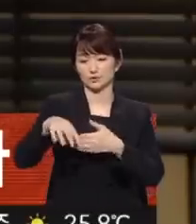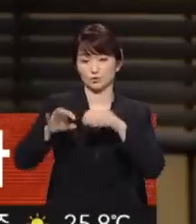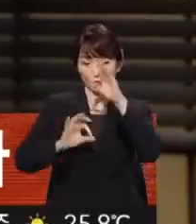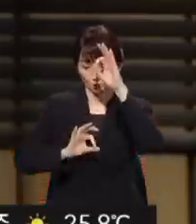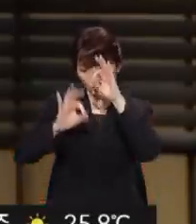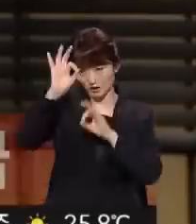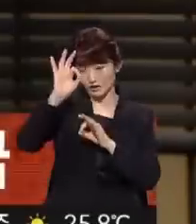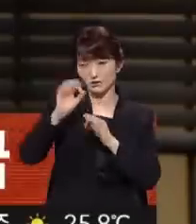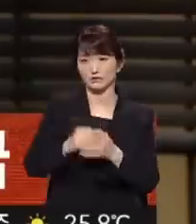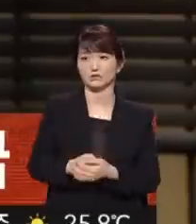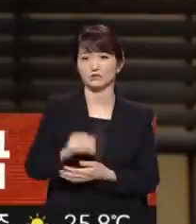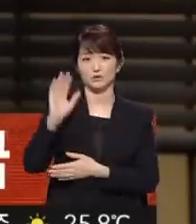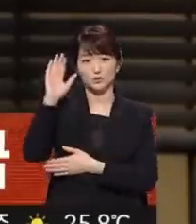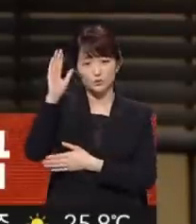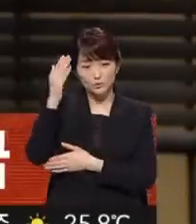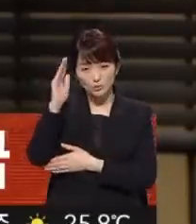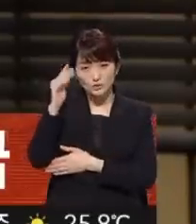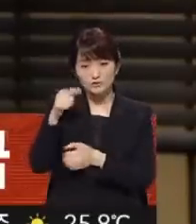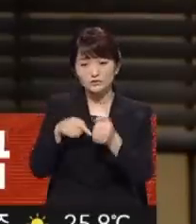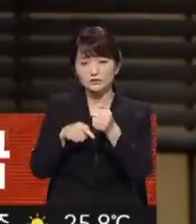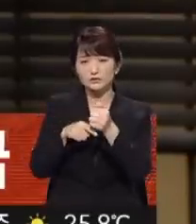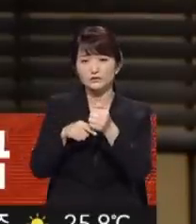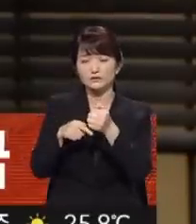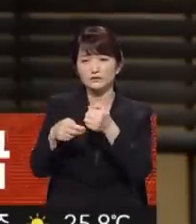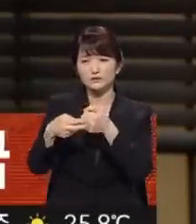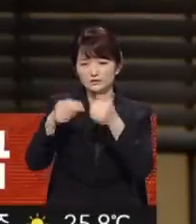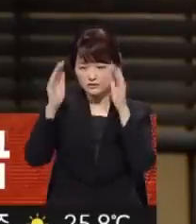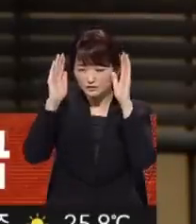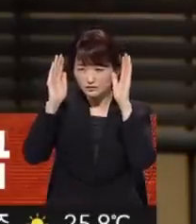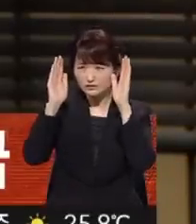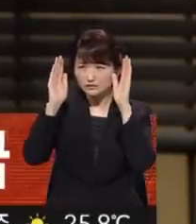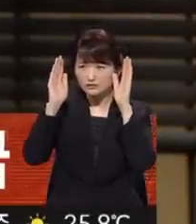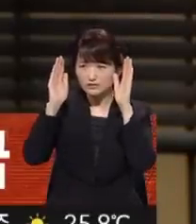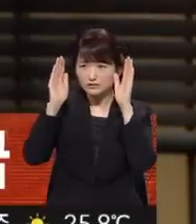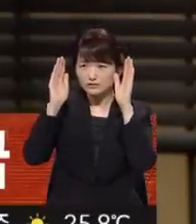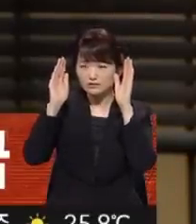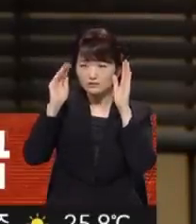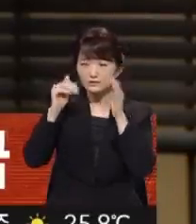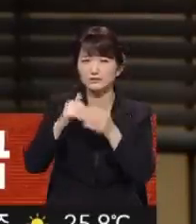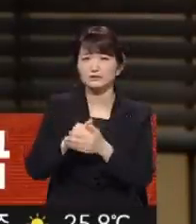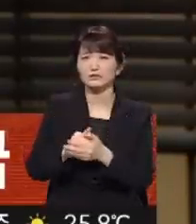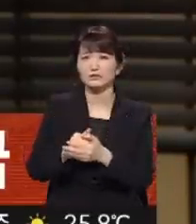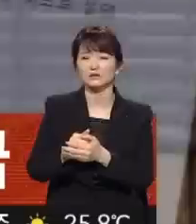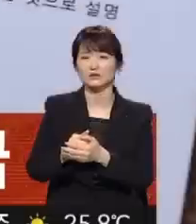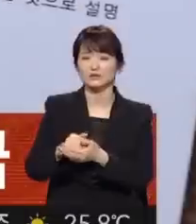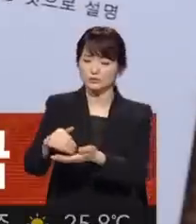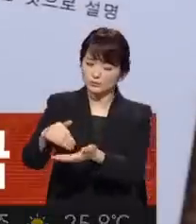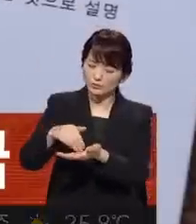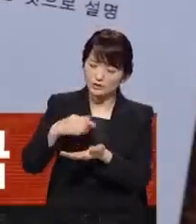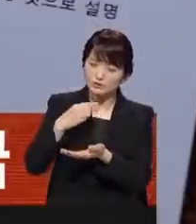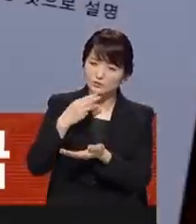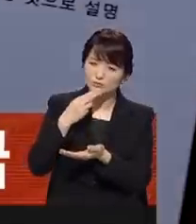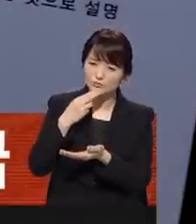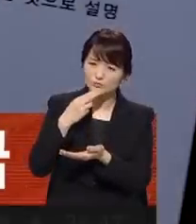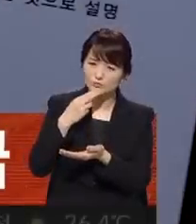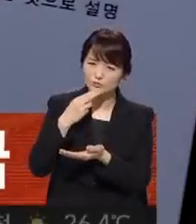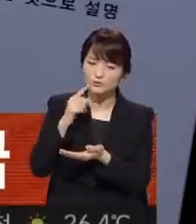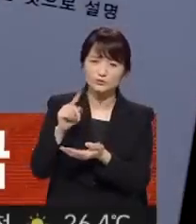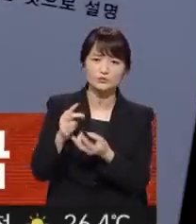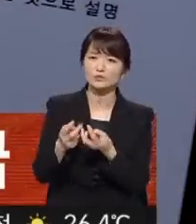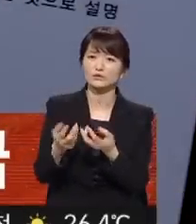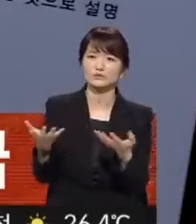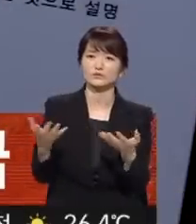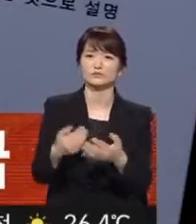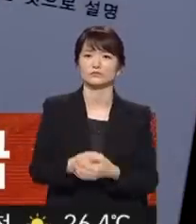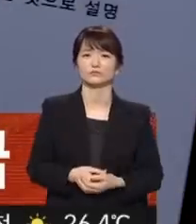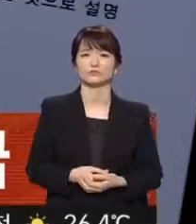사실은 현대의학 기술로 할 수 없는 거는 이제 우리 요구할 수가 없습니다. 그렇지만 이 현대의학 떠나서 왼쪽, 오른쪽